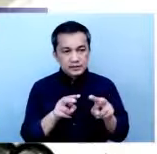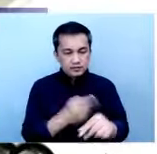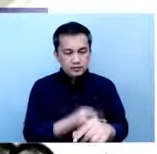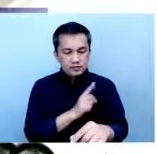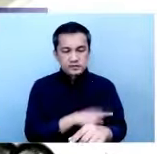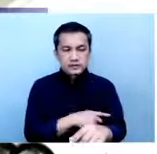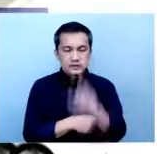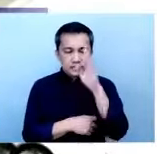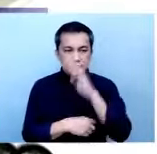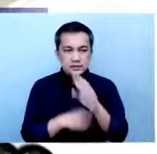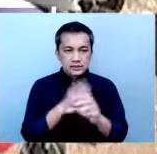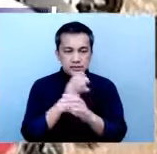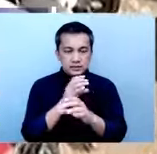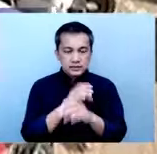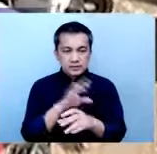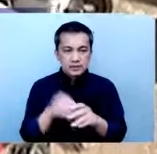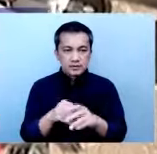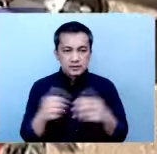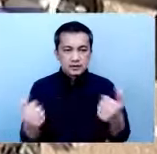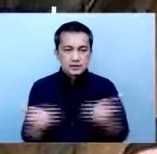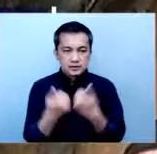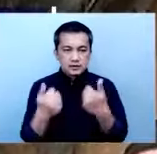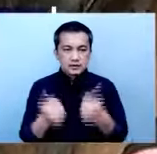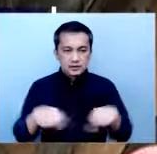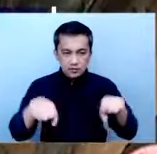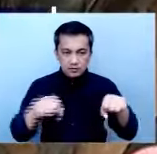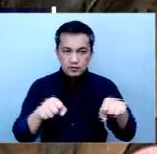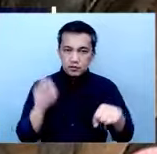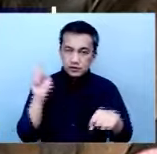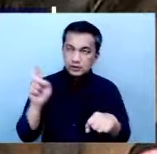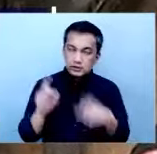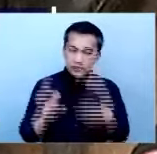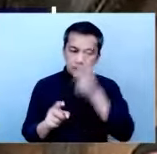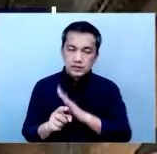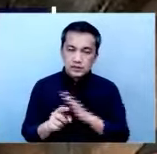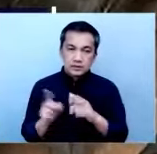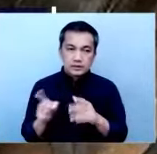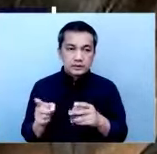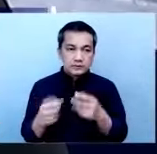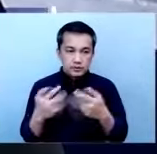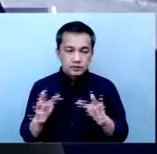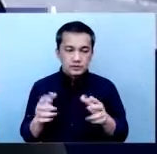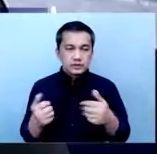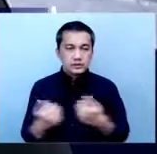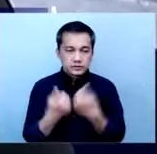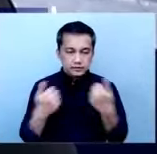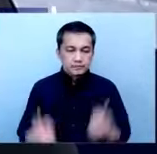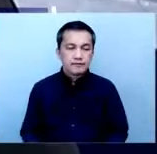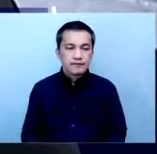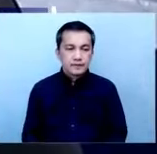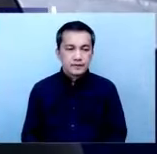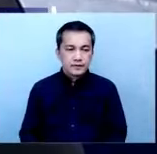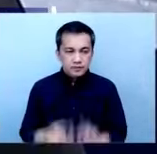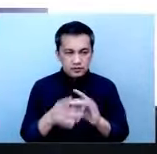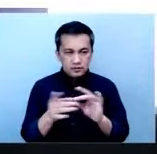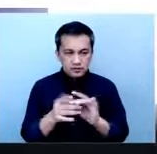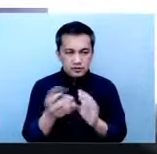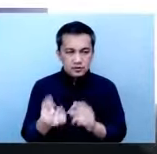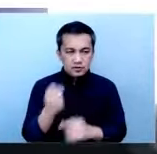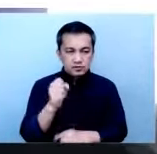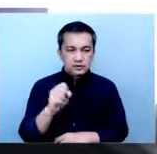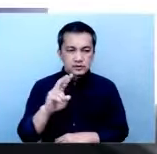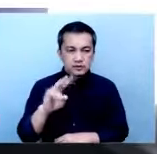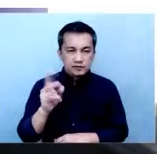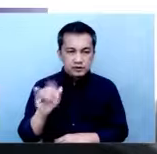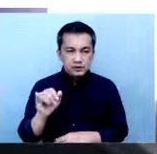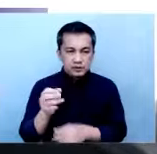iba pang sasakyang sangkot sa karambola. Ang motor namang ito, wasak na wasak matapos ang aksidente. Kwento ng may-ari nitong si Sarvin,